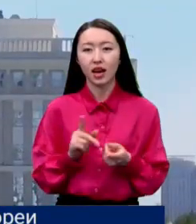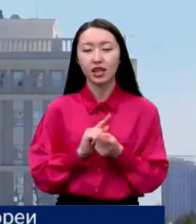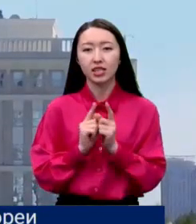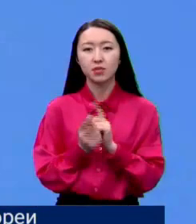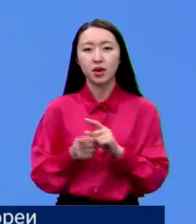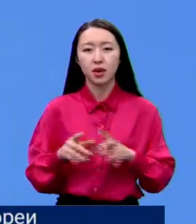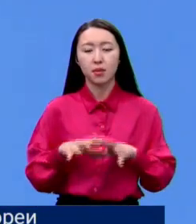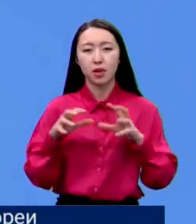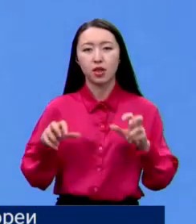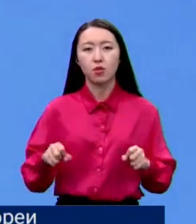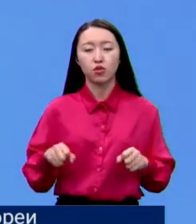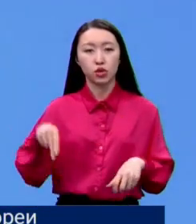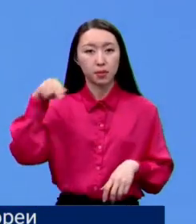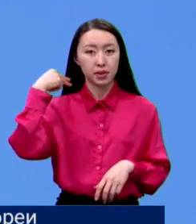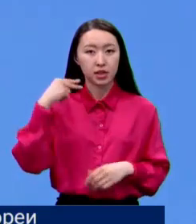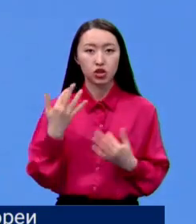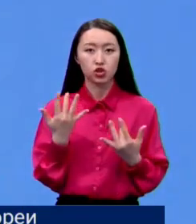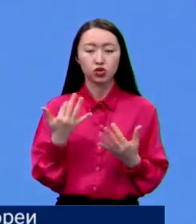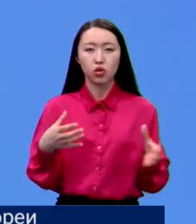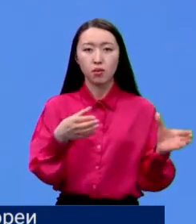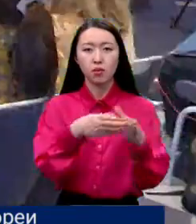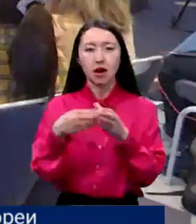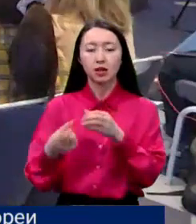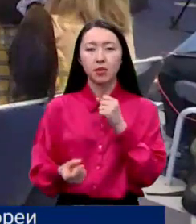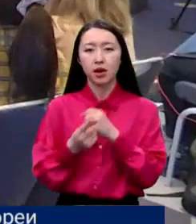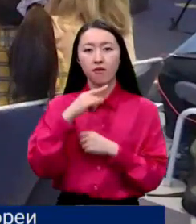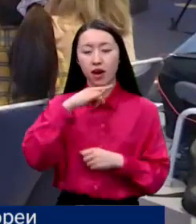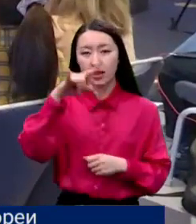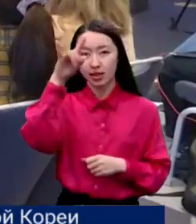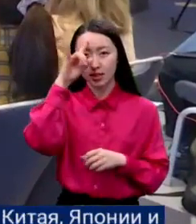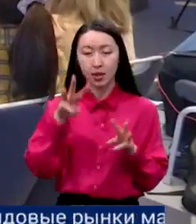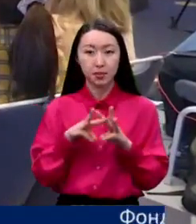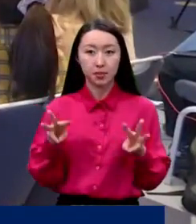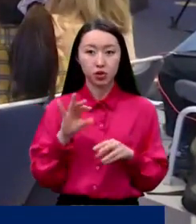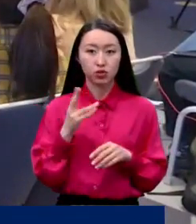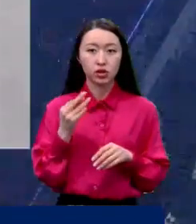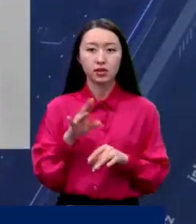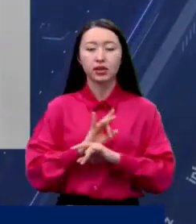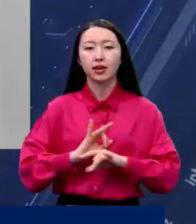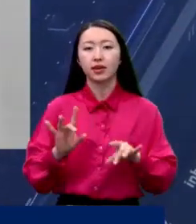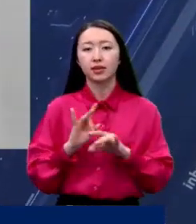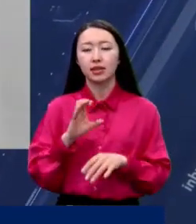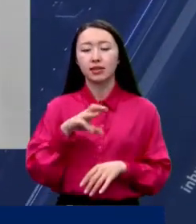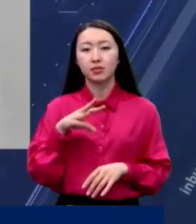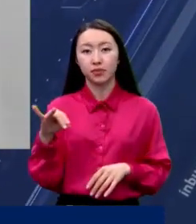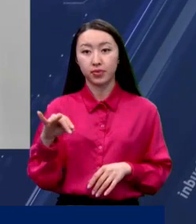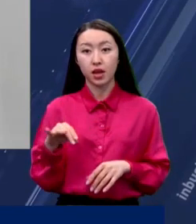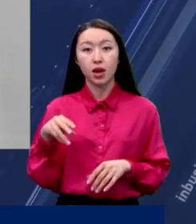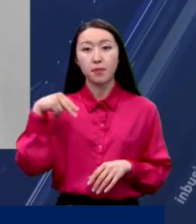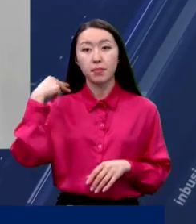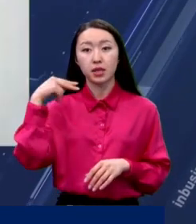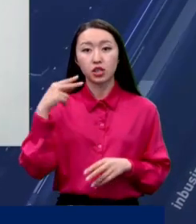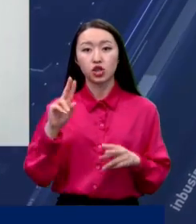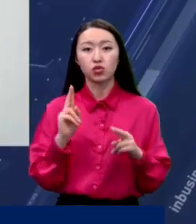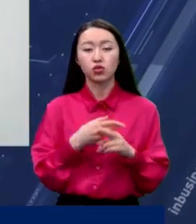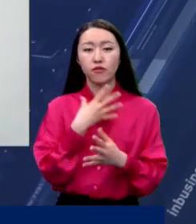полномочия президента? Сколько еще партий появится в Казахстане? Министр юстиции дал брифинг для СМИ. Президент, исключая своих